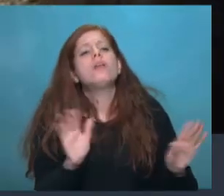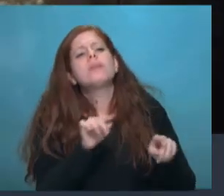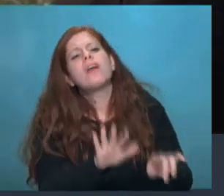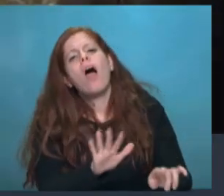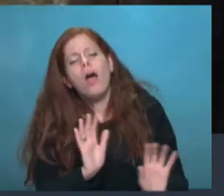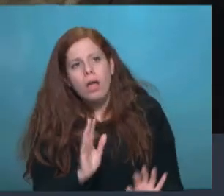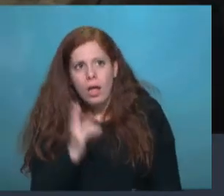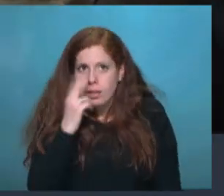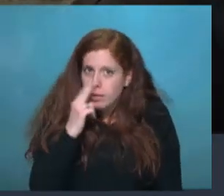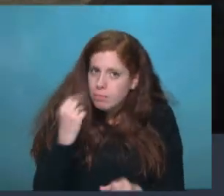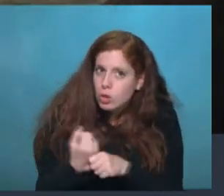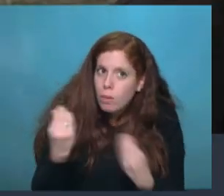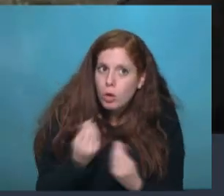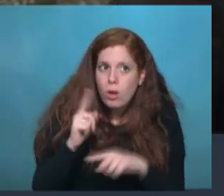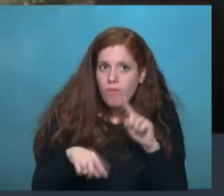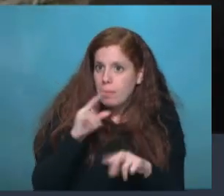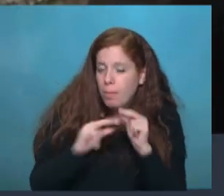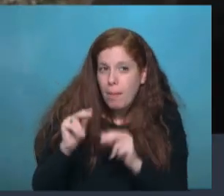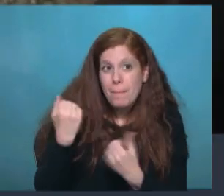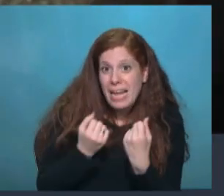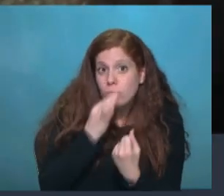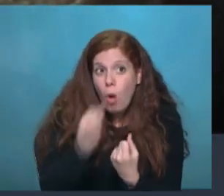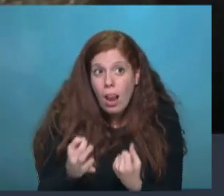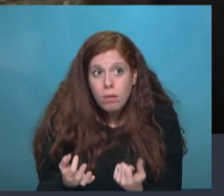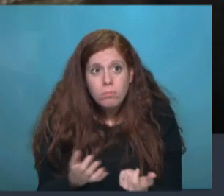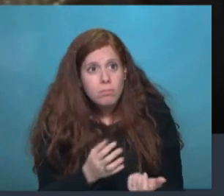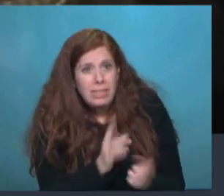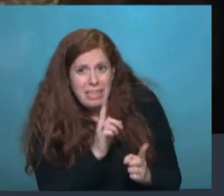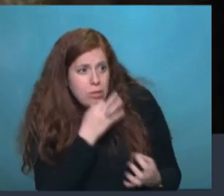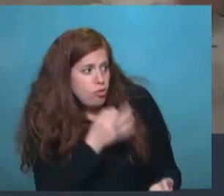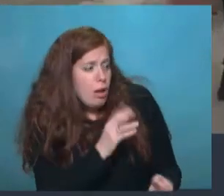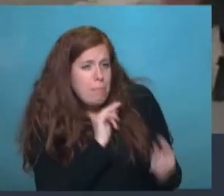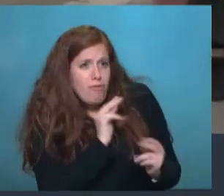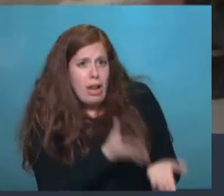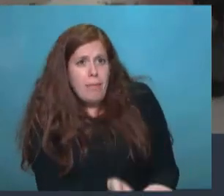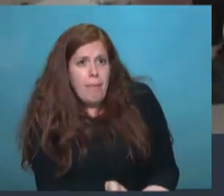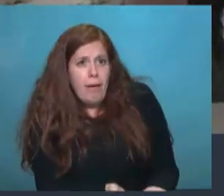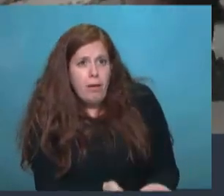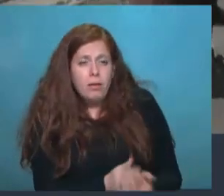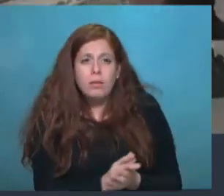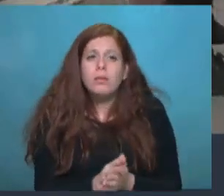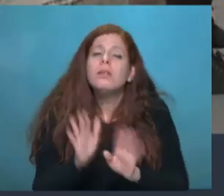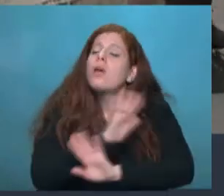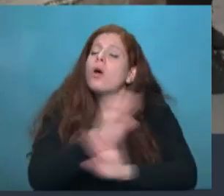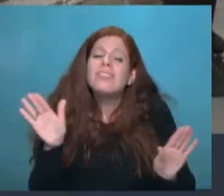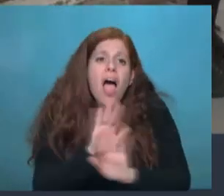מנסים לעשות משהו בעניין, לפעמים מדברים עם הנהגים, שואלים אותם. מה נשאל? מי יש לך לדבר בכלל? לא, לא, לא, הוא יותר. אין מעבר